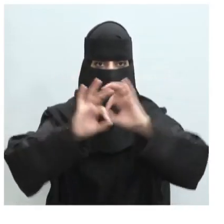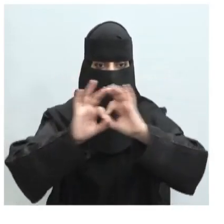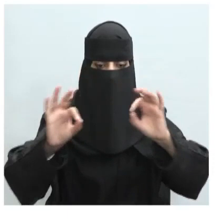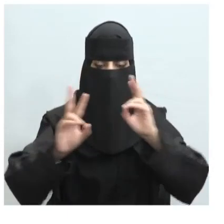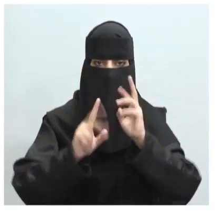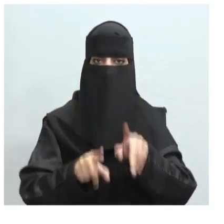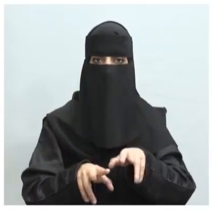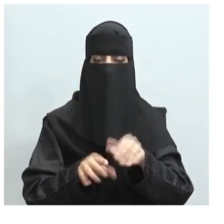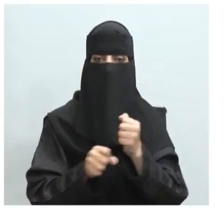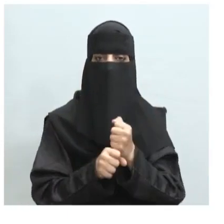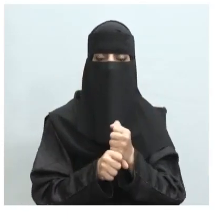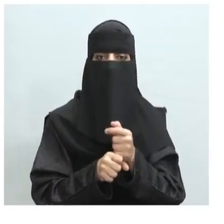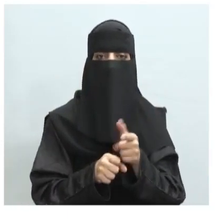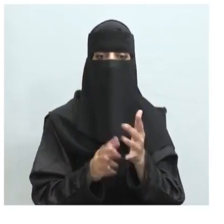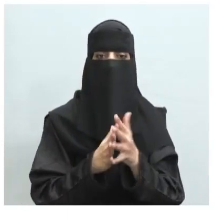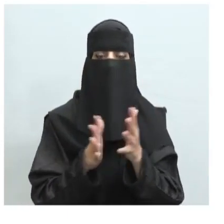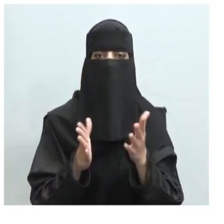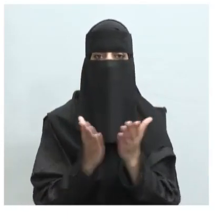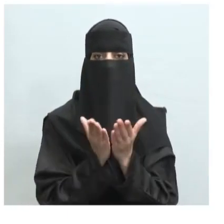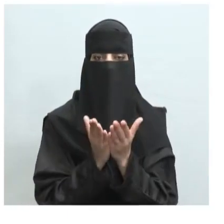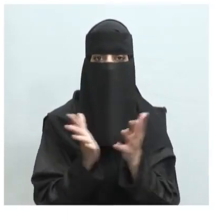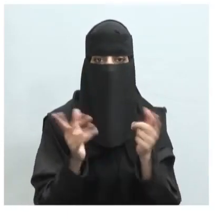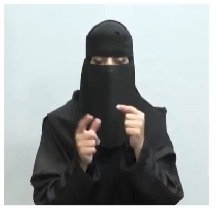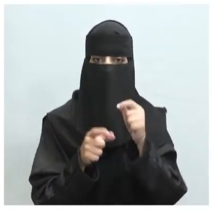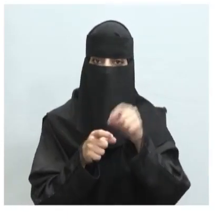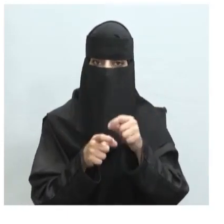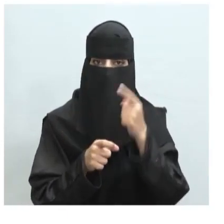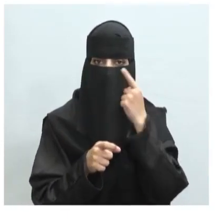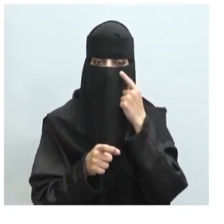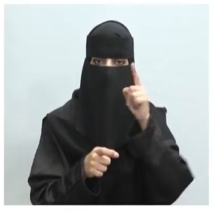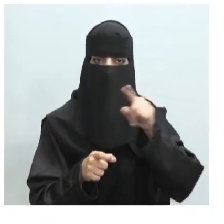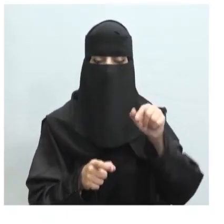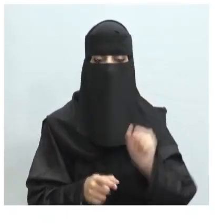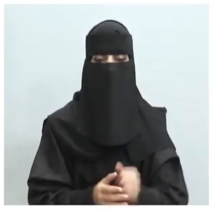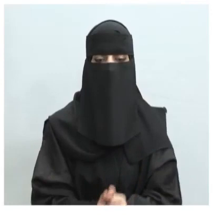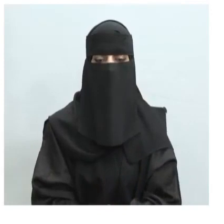لدينا كذلك استخدامات كثيره للكهرباء في حياتنا اليوميه